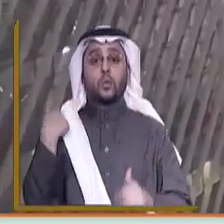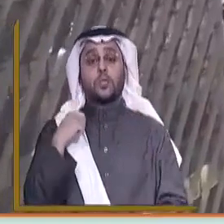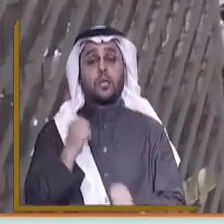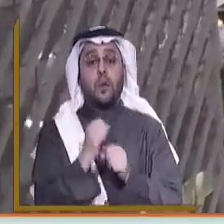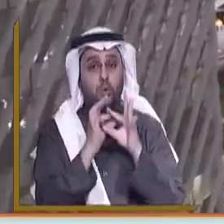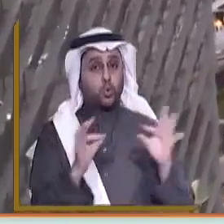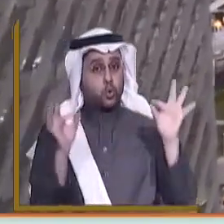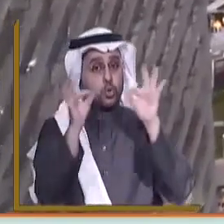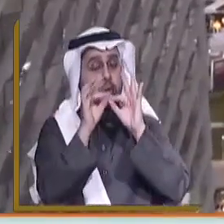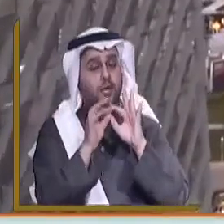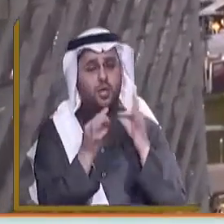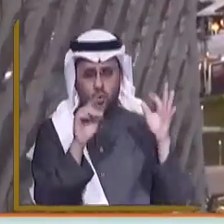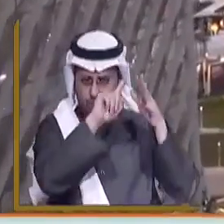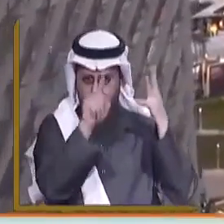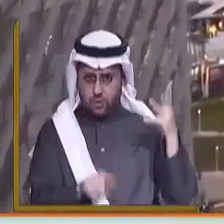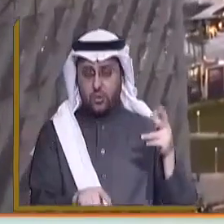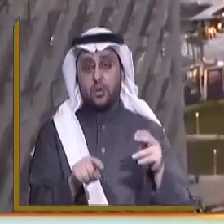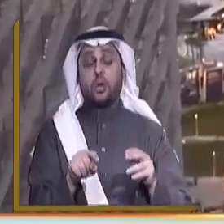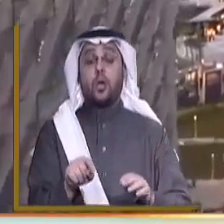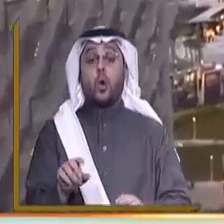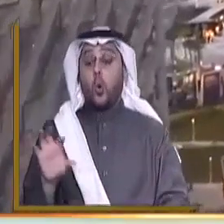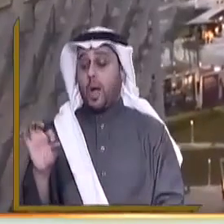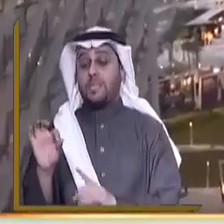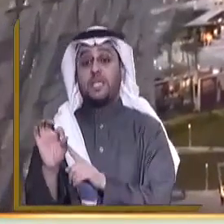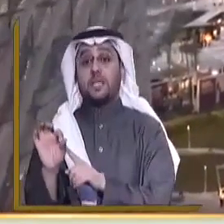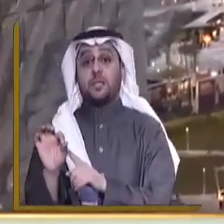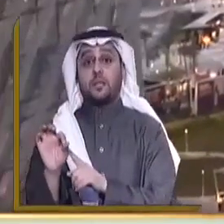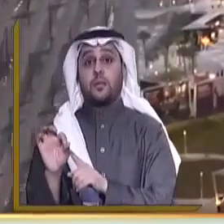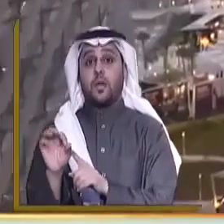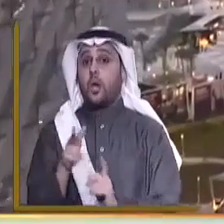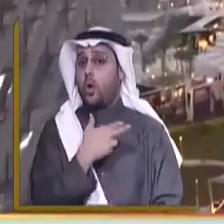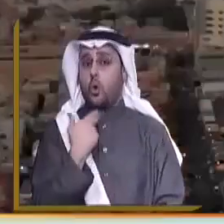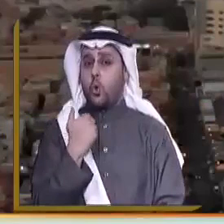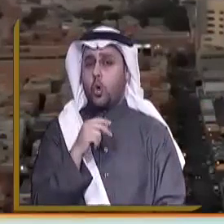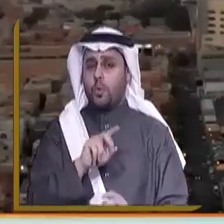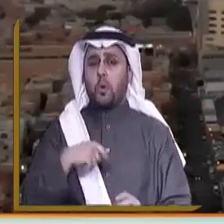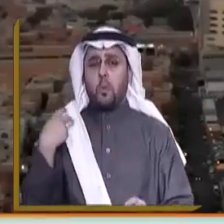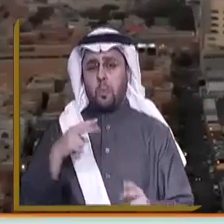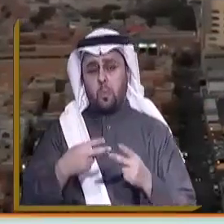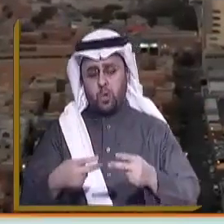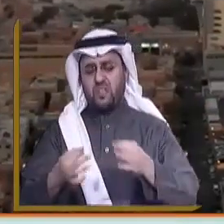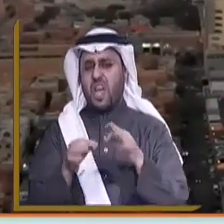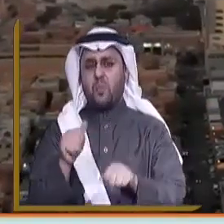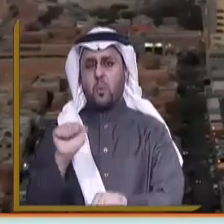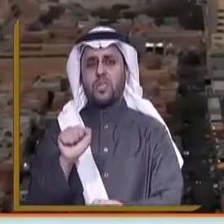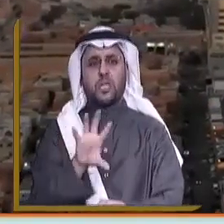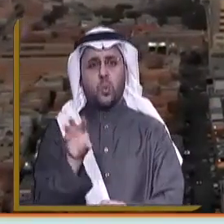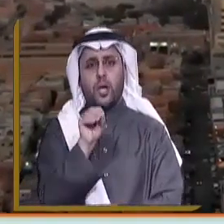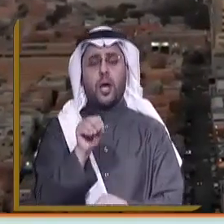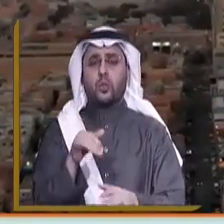الاجتماعيه بالاضافه الىى اكثر من 50 جهه حكوميه من وزارات ومؤسسات وهيئات